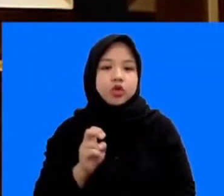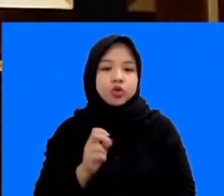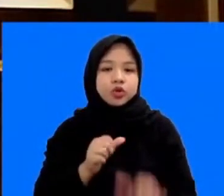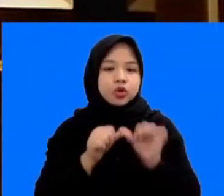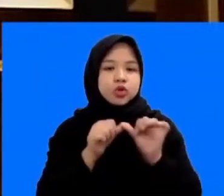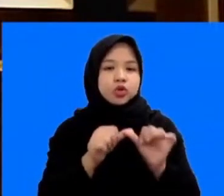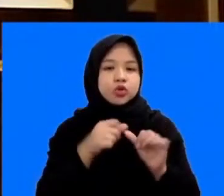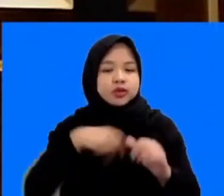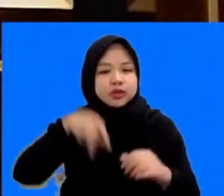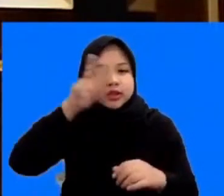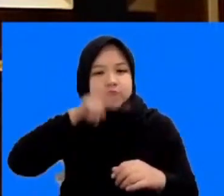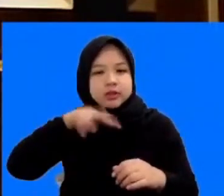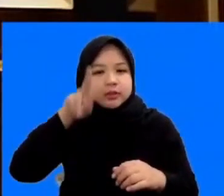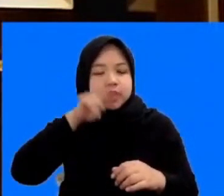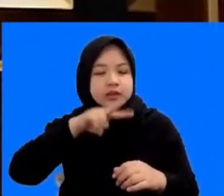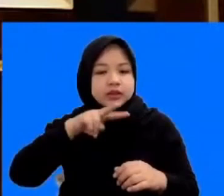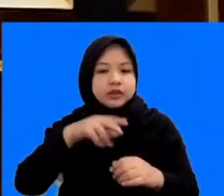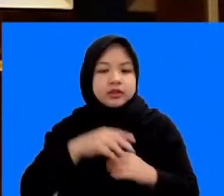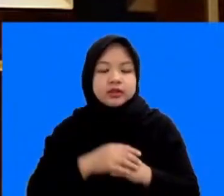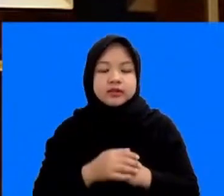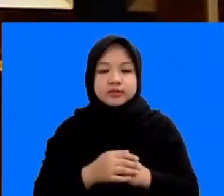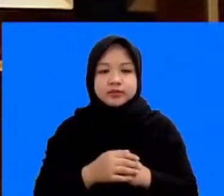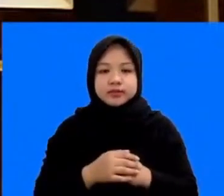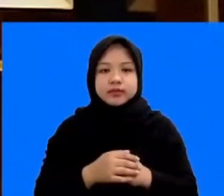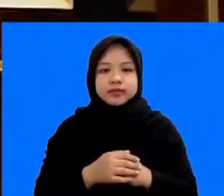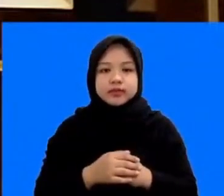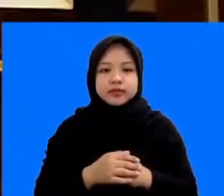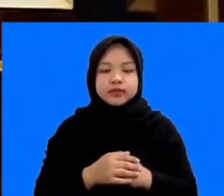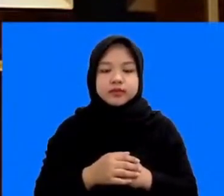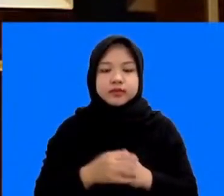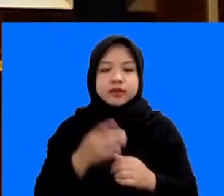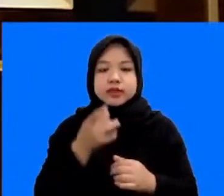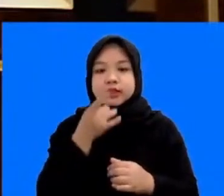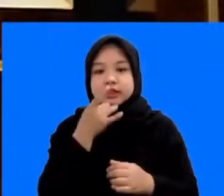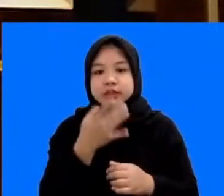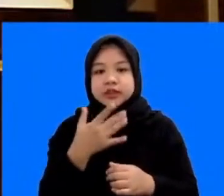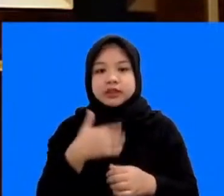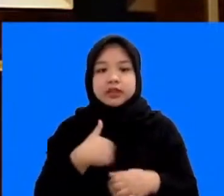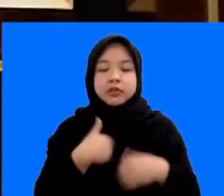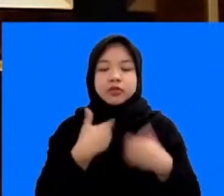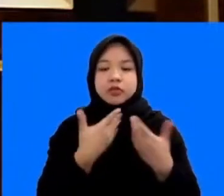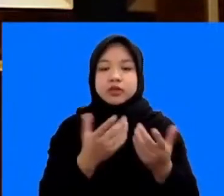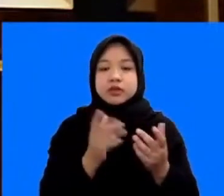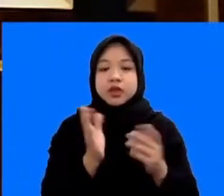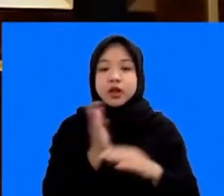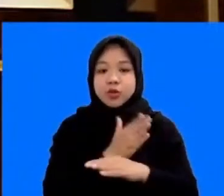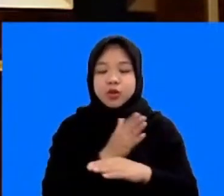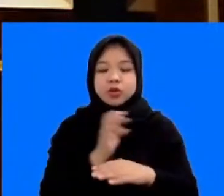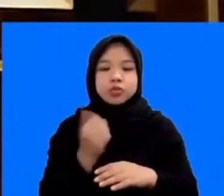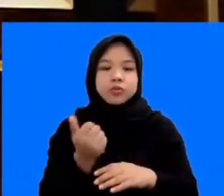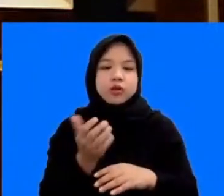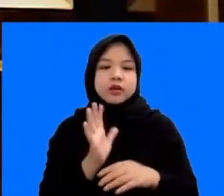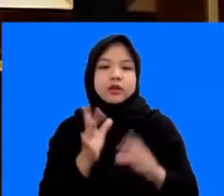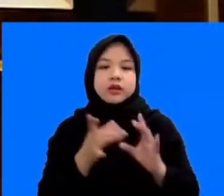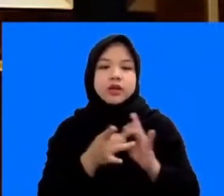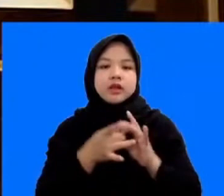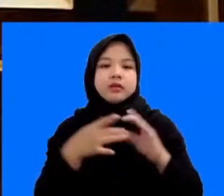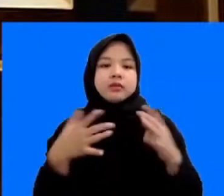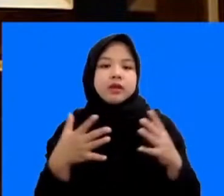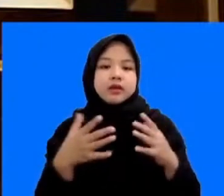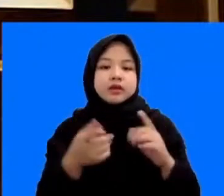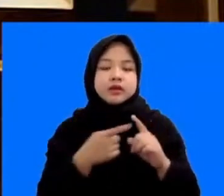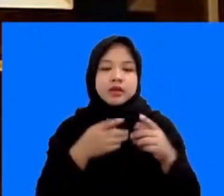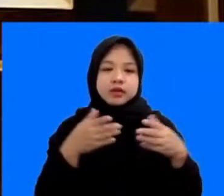dicermati Kalau boleh saya minta izin menggunakan kata dikawal agar tidak lepas dari koridor